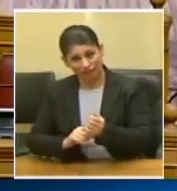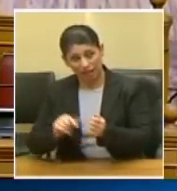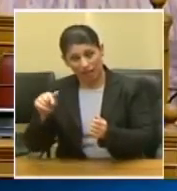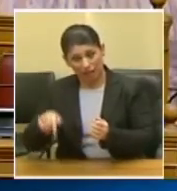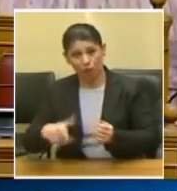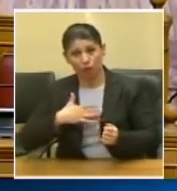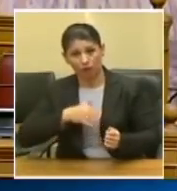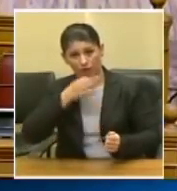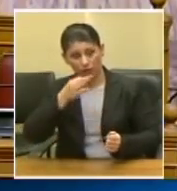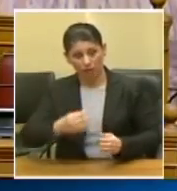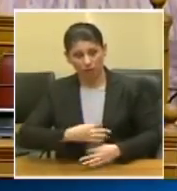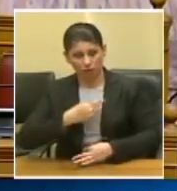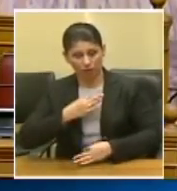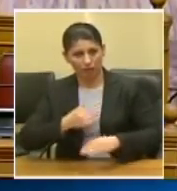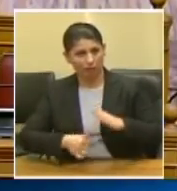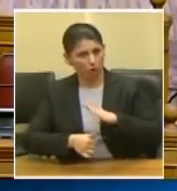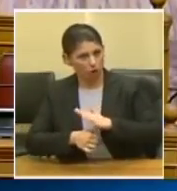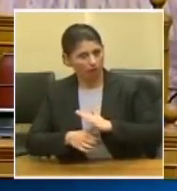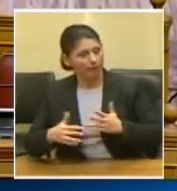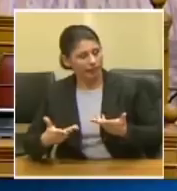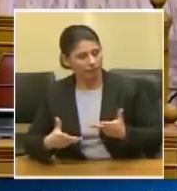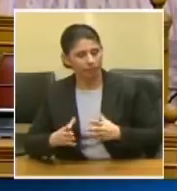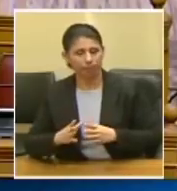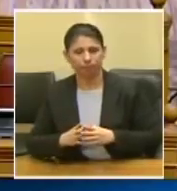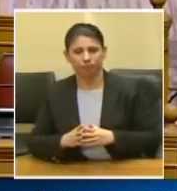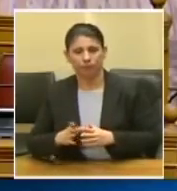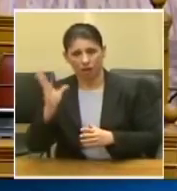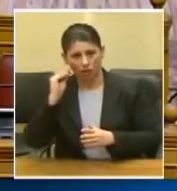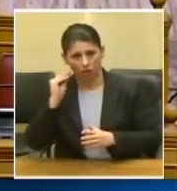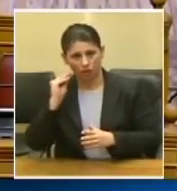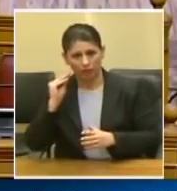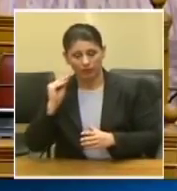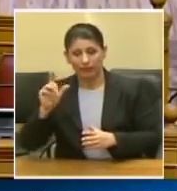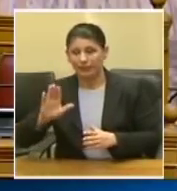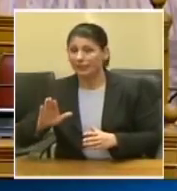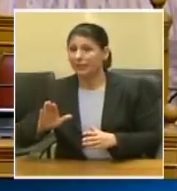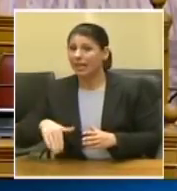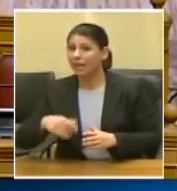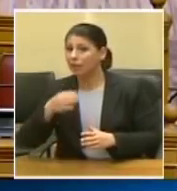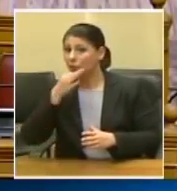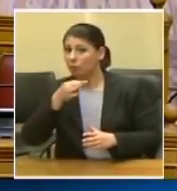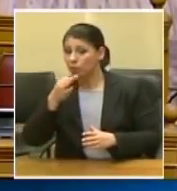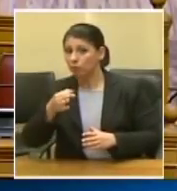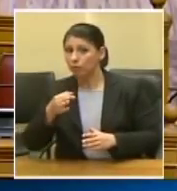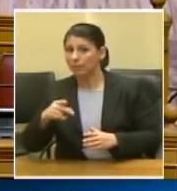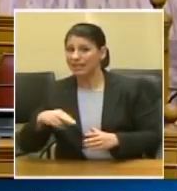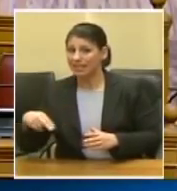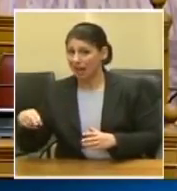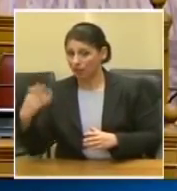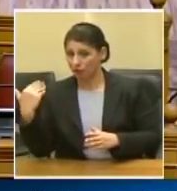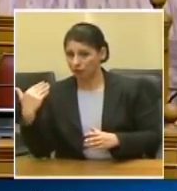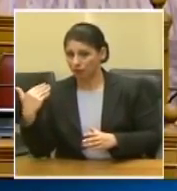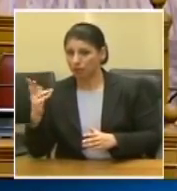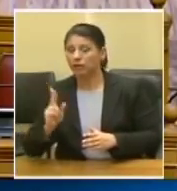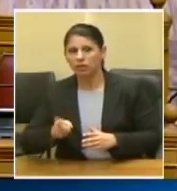εξής. Ακούστε. Η τελευταία αποστροφή του λόγου της προλαλήσας σας συναδέλφου κινδυνεύει να μας δημιουργήσει διπλωματικό